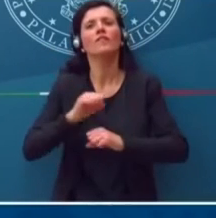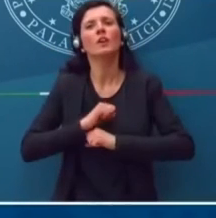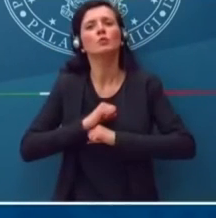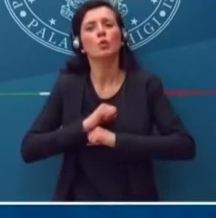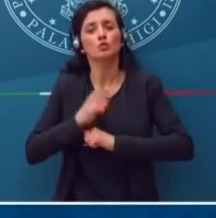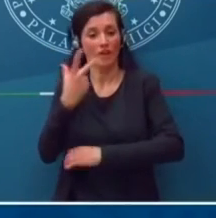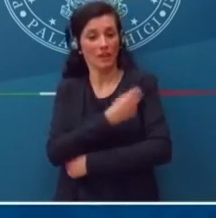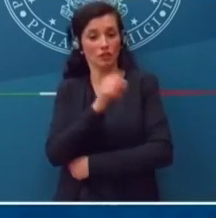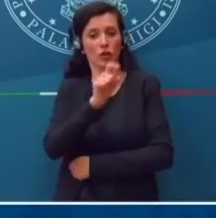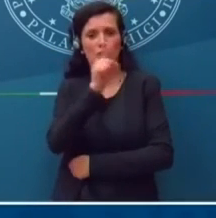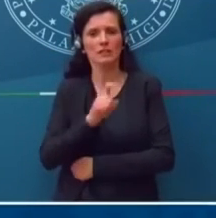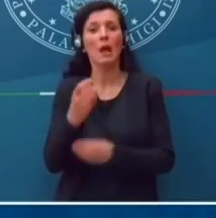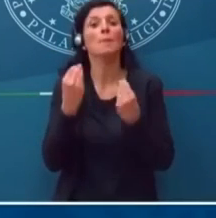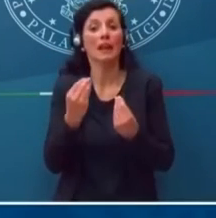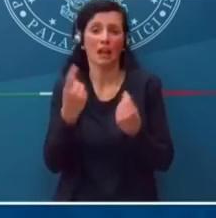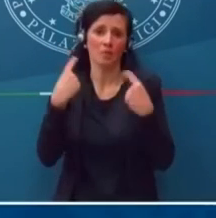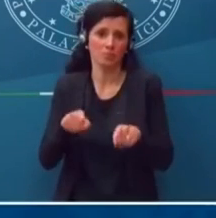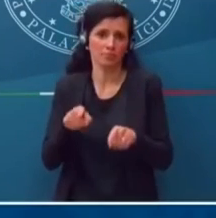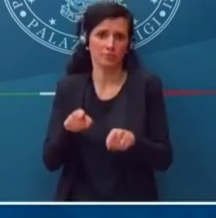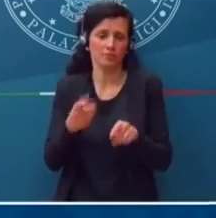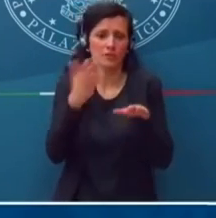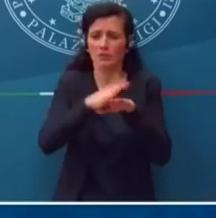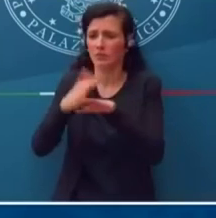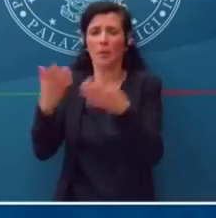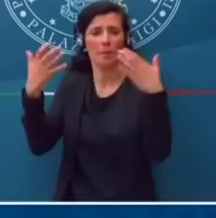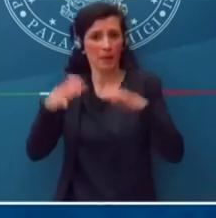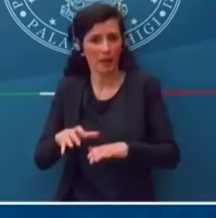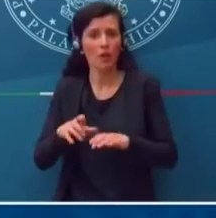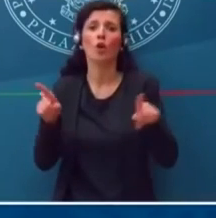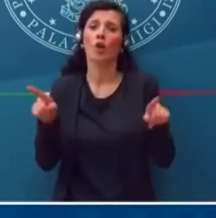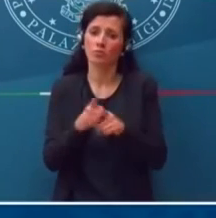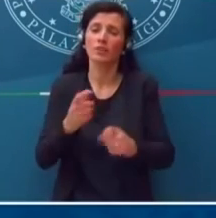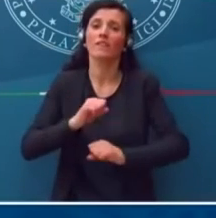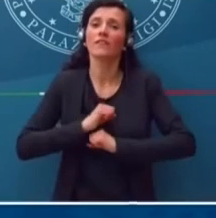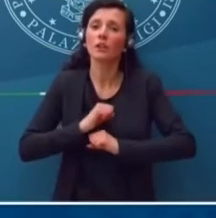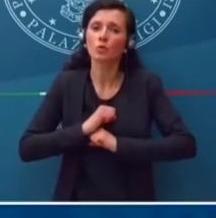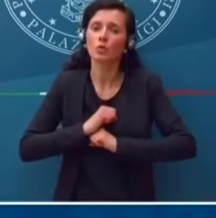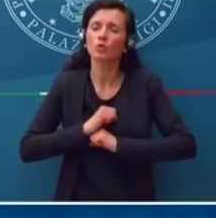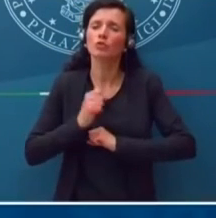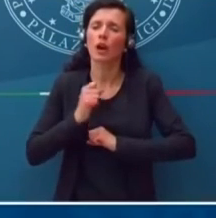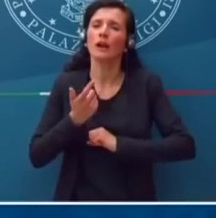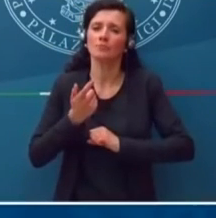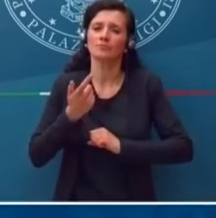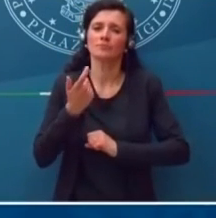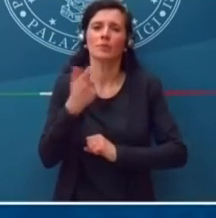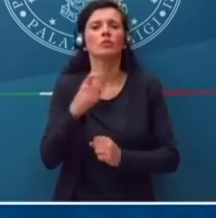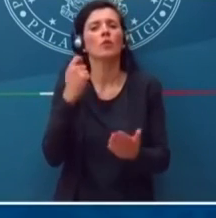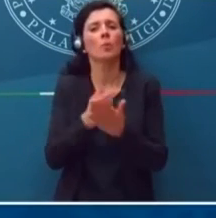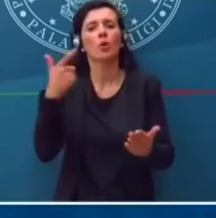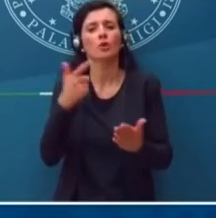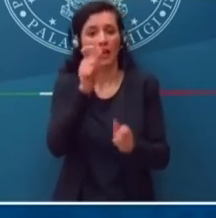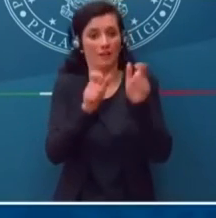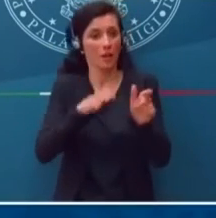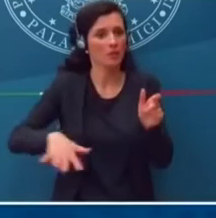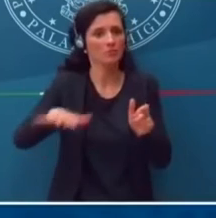nel vaccino di AstraZeneca, ma anche della fiducia che è importante che tutti i cittadini di